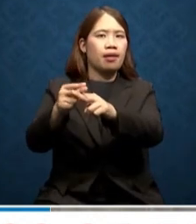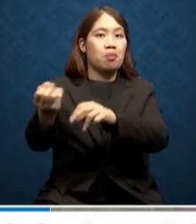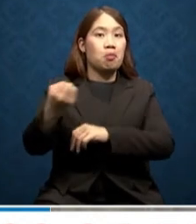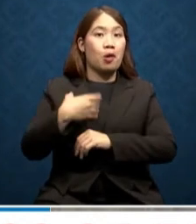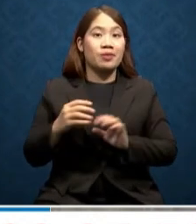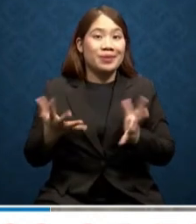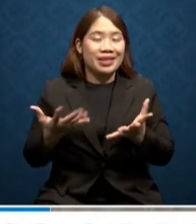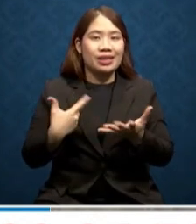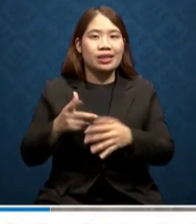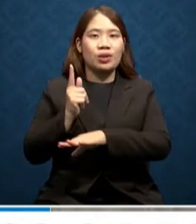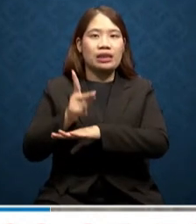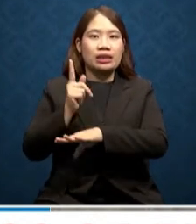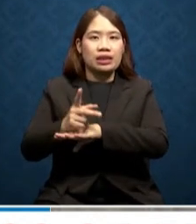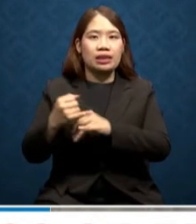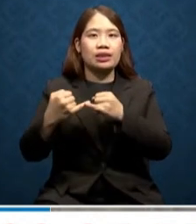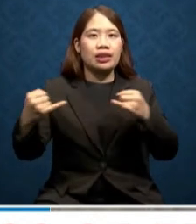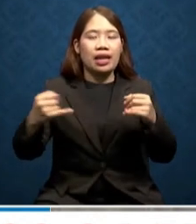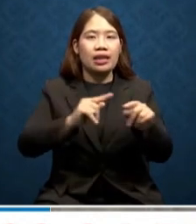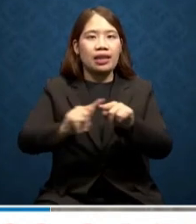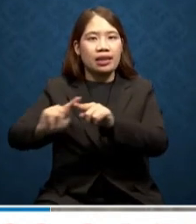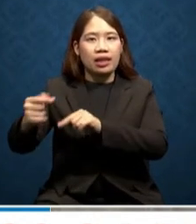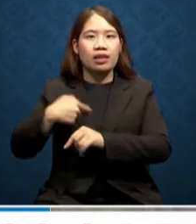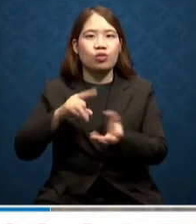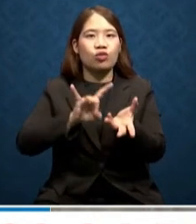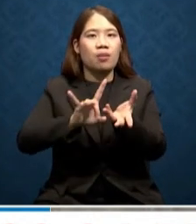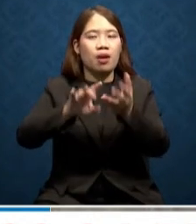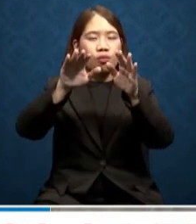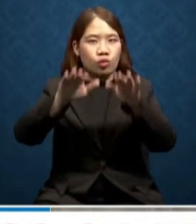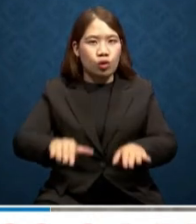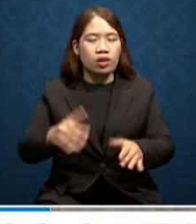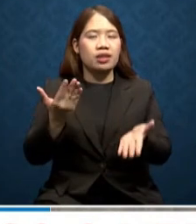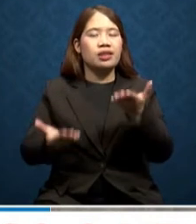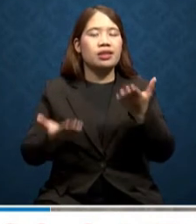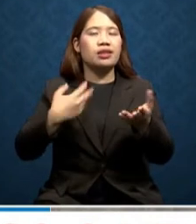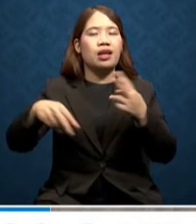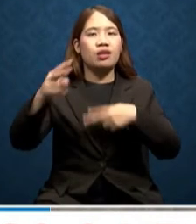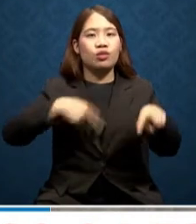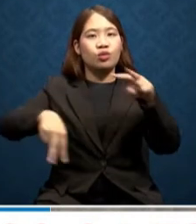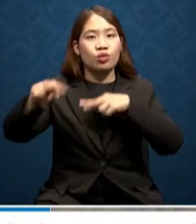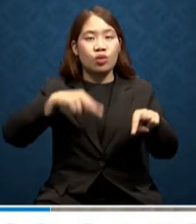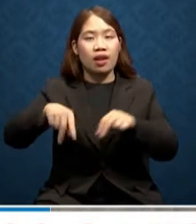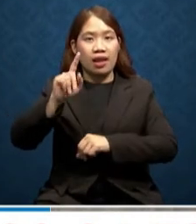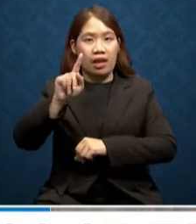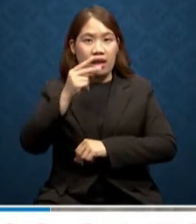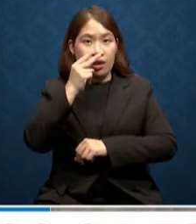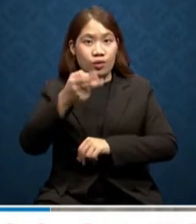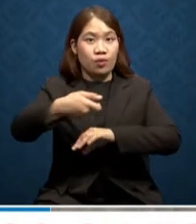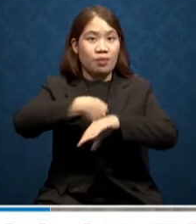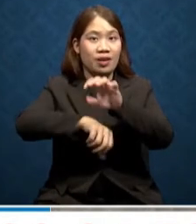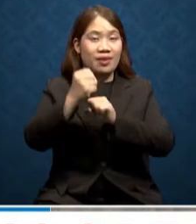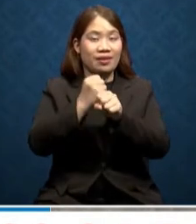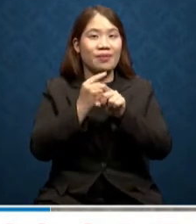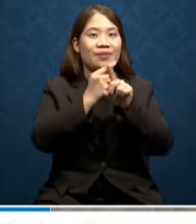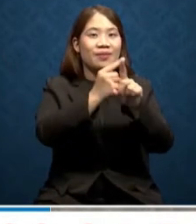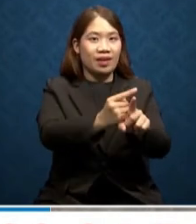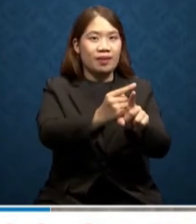คุมสัญญาณนะครับที่มีคุณภาพลดลงหรือแม้แต่การกำกับดูแลให้มีการปฏิบัติตามเงื่อนไขอย่างนี้อาธิ